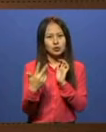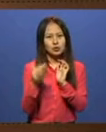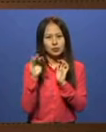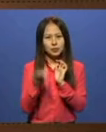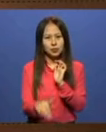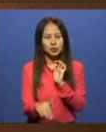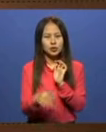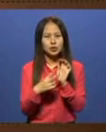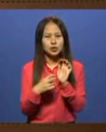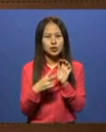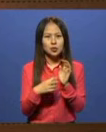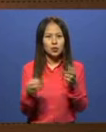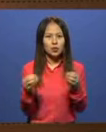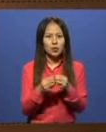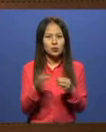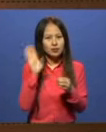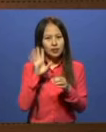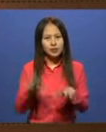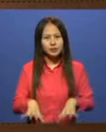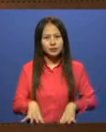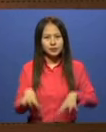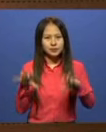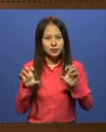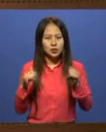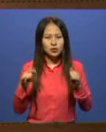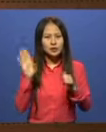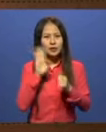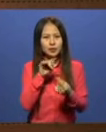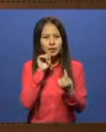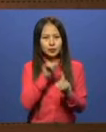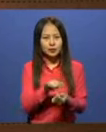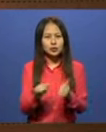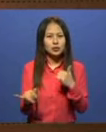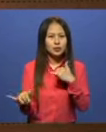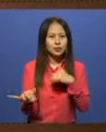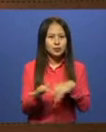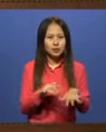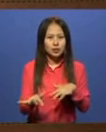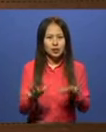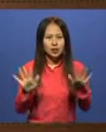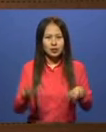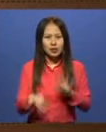363417 текше метр су сорылды. Су тасқынына қарсы іс-шараларға барлығы